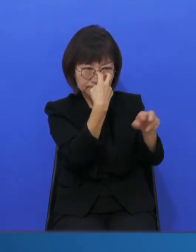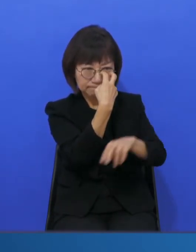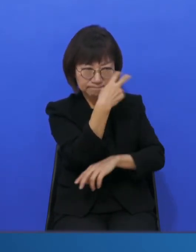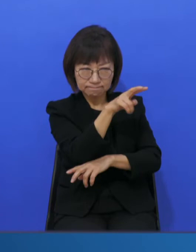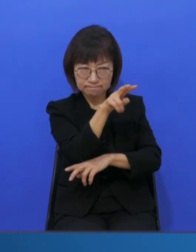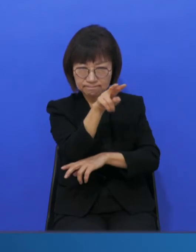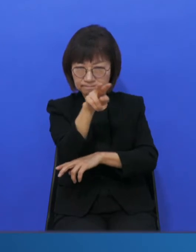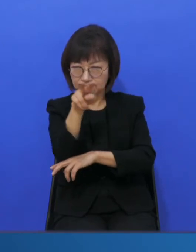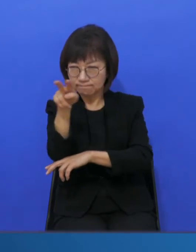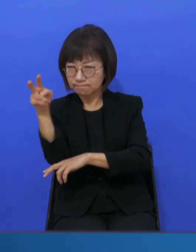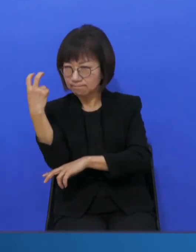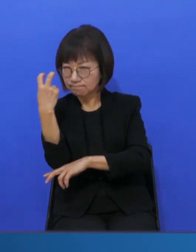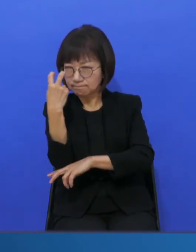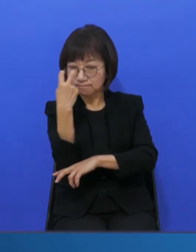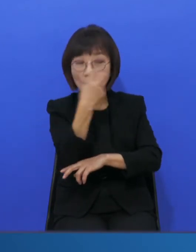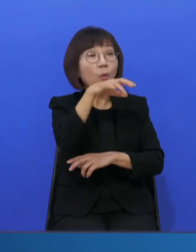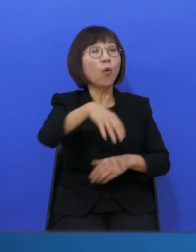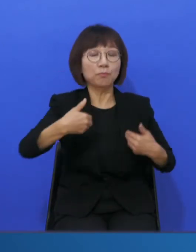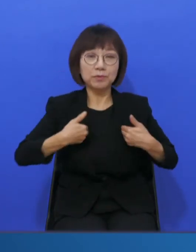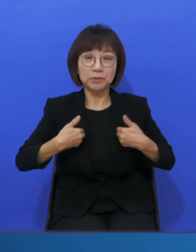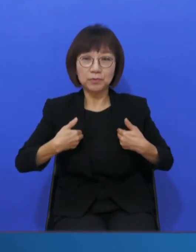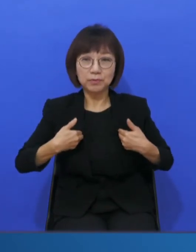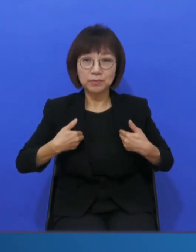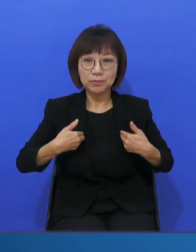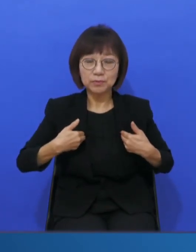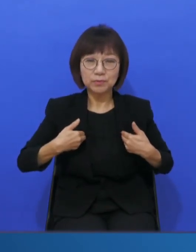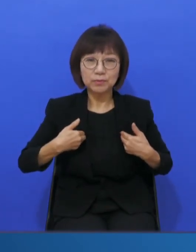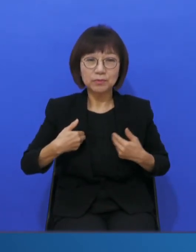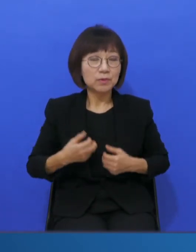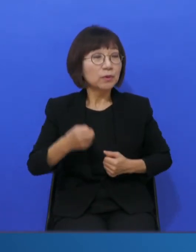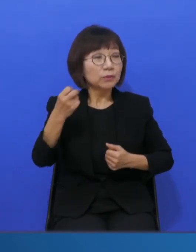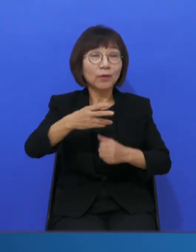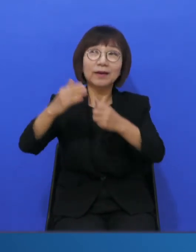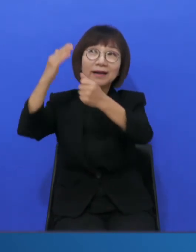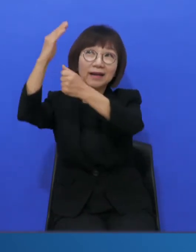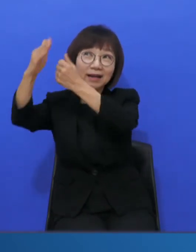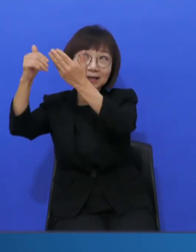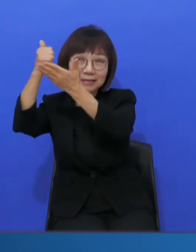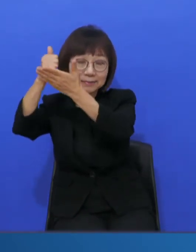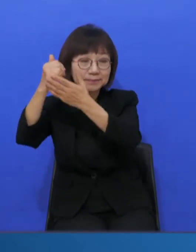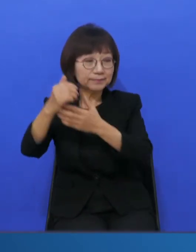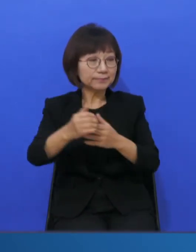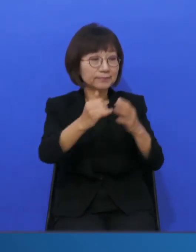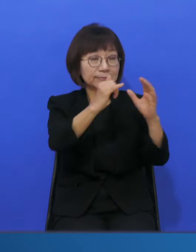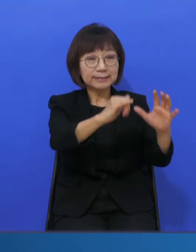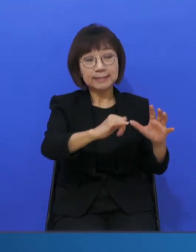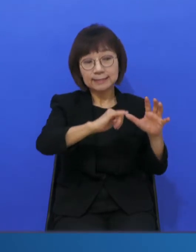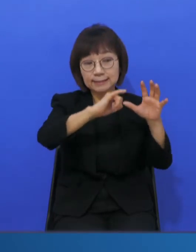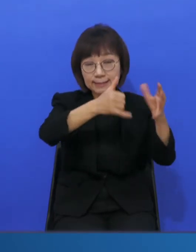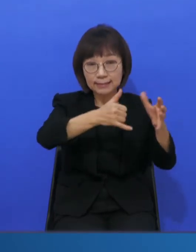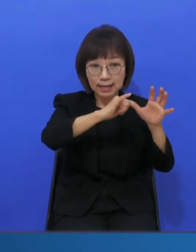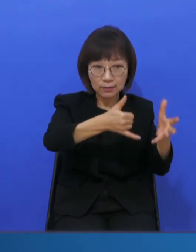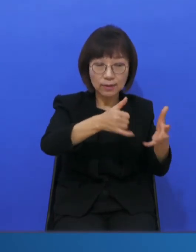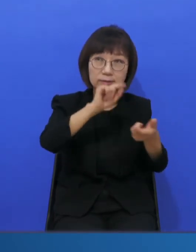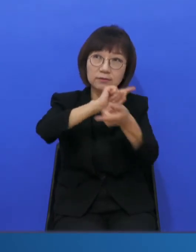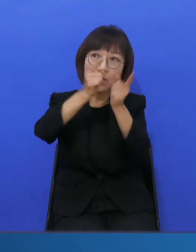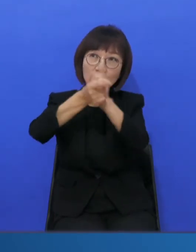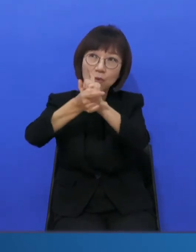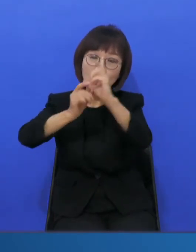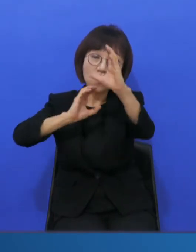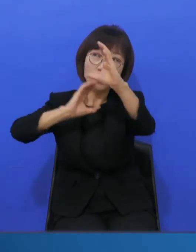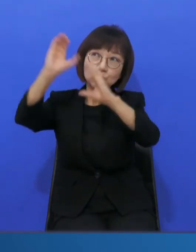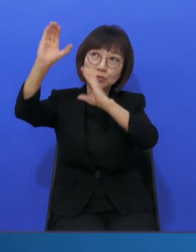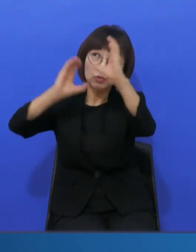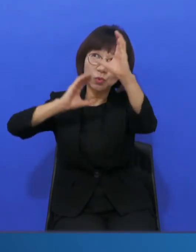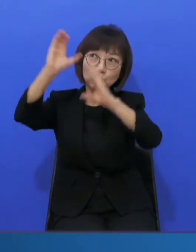to bring out the rays of these 실제로 lighthouses. 하나님과 세상과 모든 보좌의 능력을 소통할 수 있는